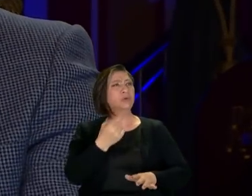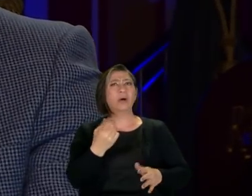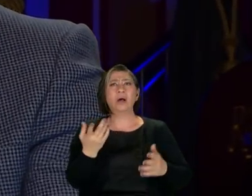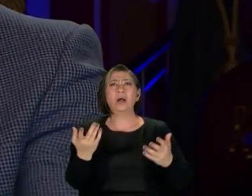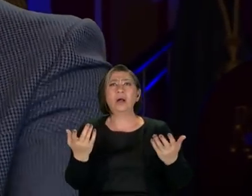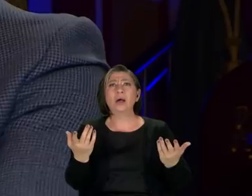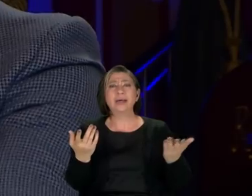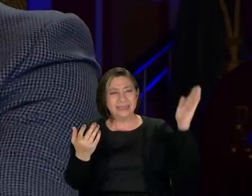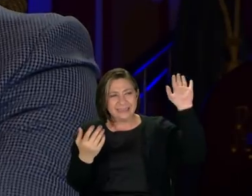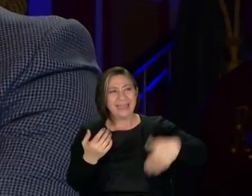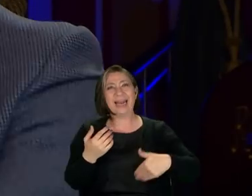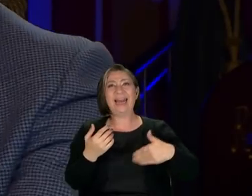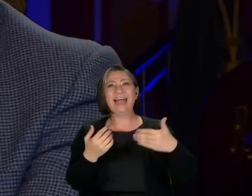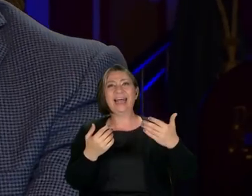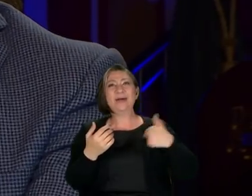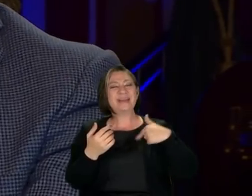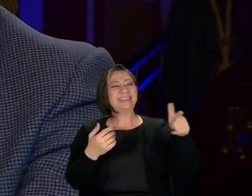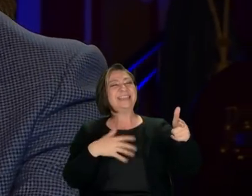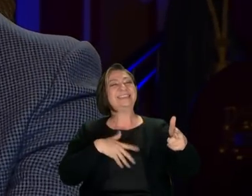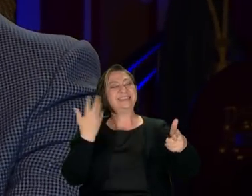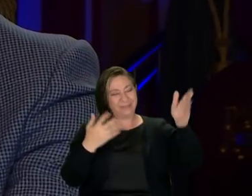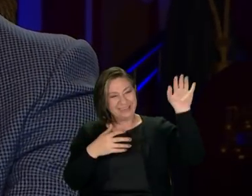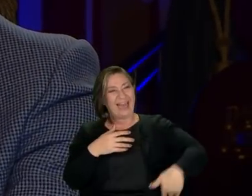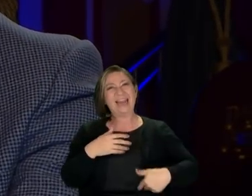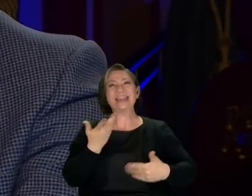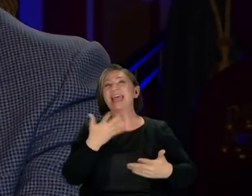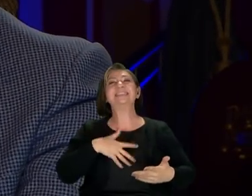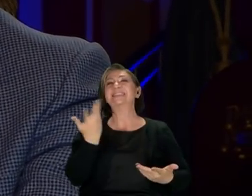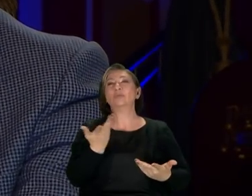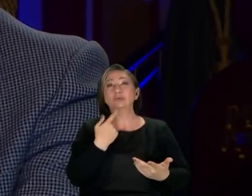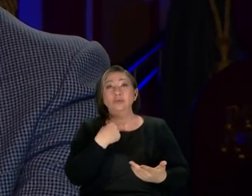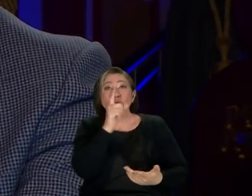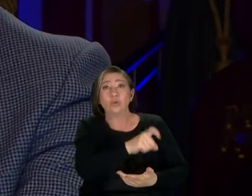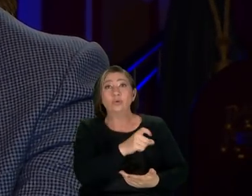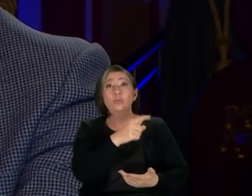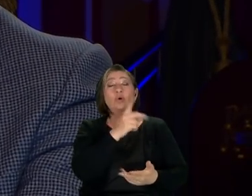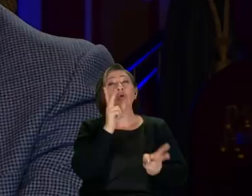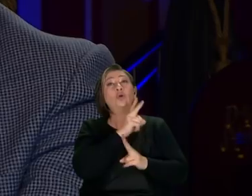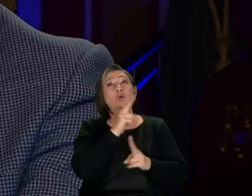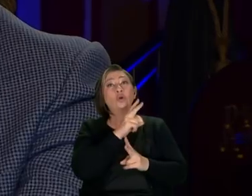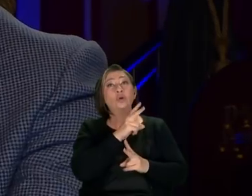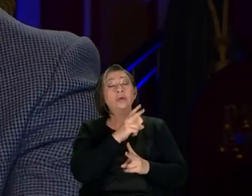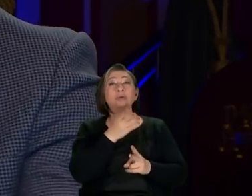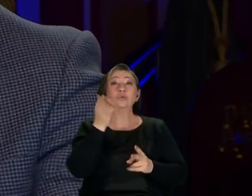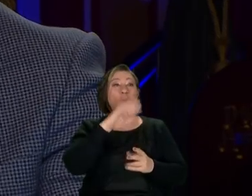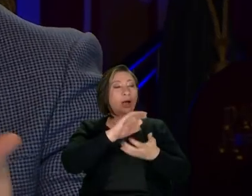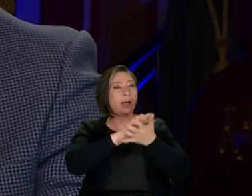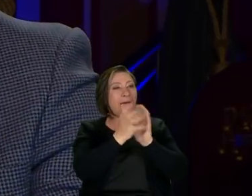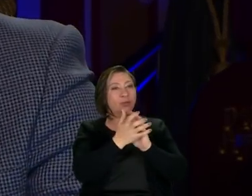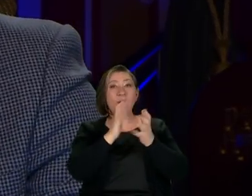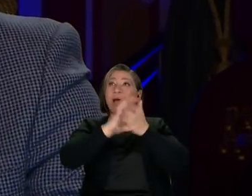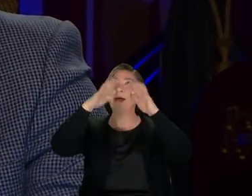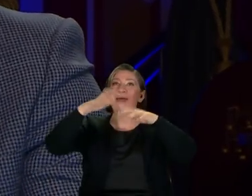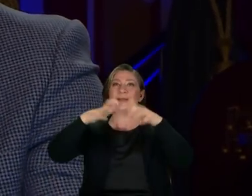diyor. Evet. Gel lan dedim buraya. Evet. Ben istemiyor musun? Gel bakayım ne istemiyorsun dedim. Evet, güzel. Falan güldük. Sonra